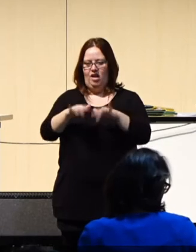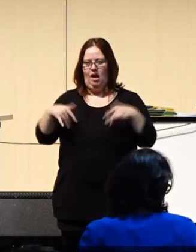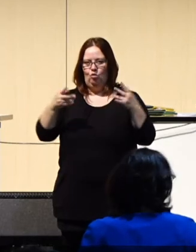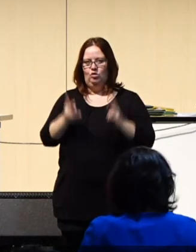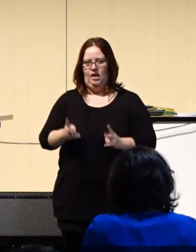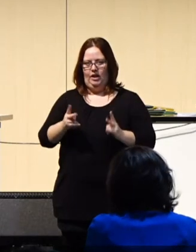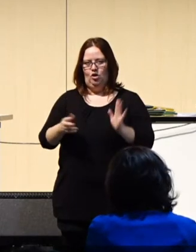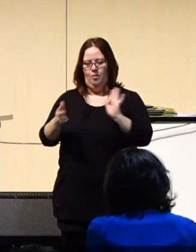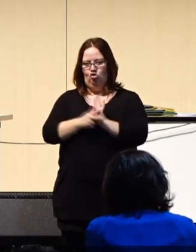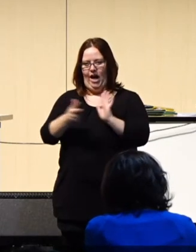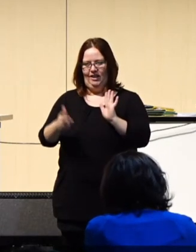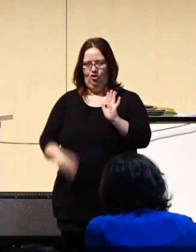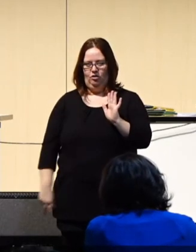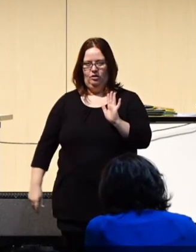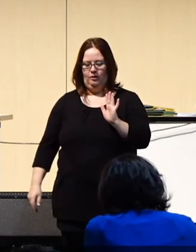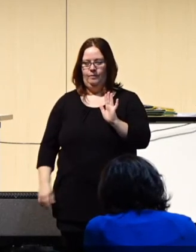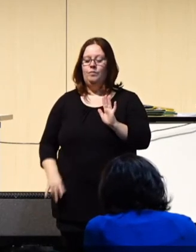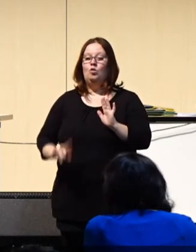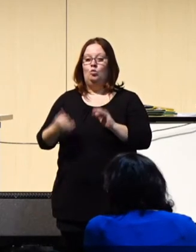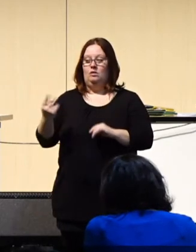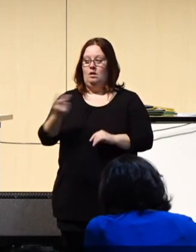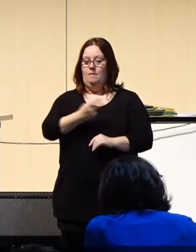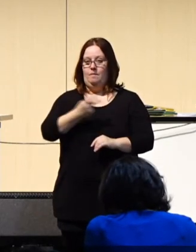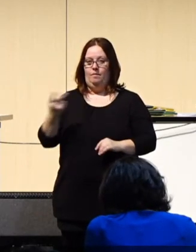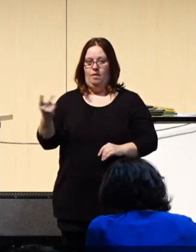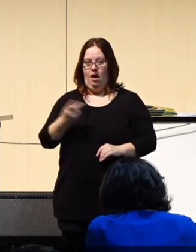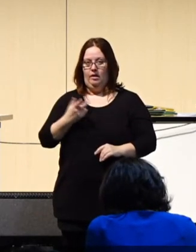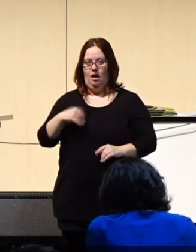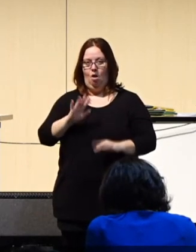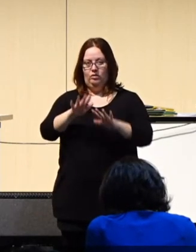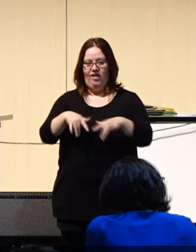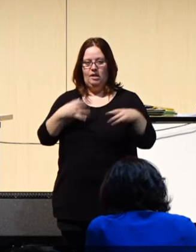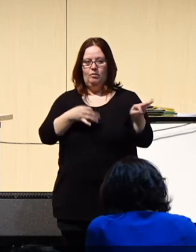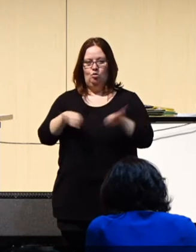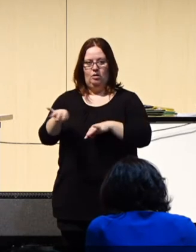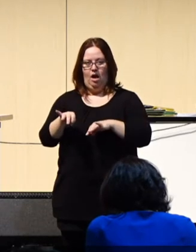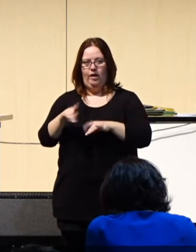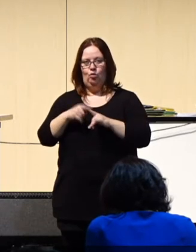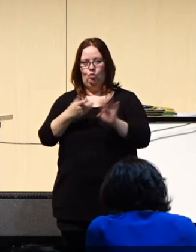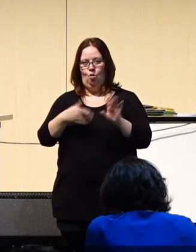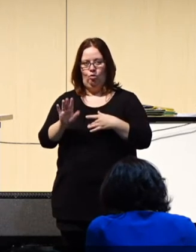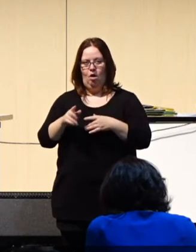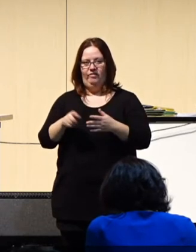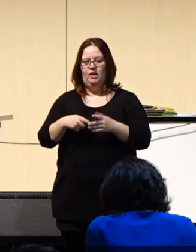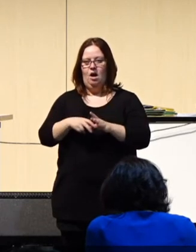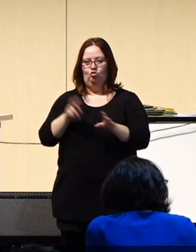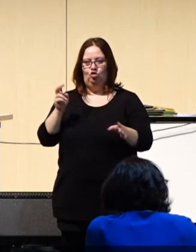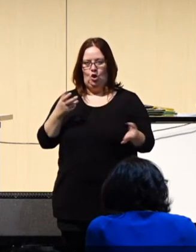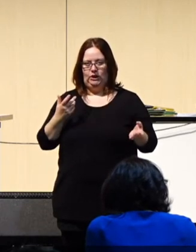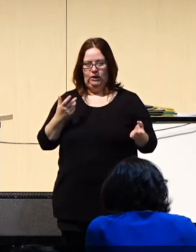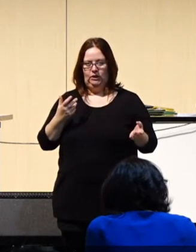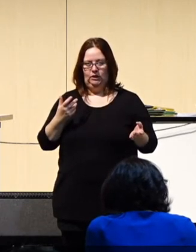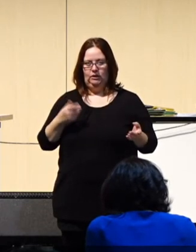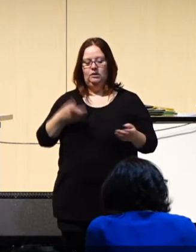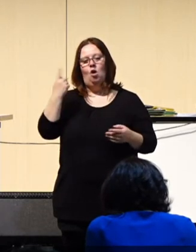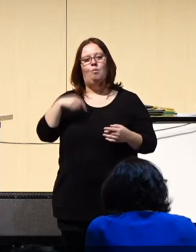Versammlungsrechts bescheinigt und beide von der Eigenschaft als Versammlungsleiter und Ordner ausgeschlossen. Auch